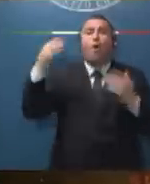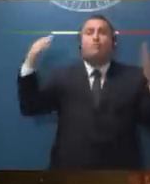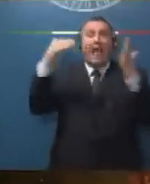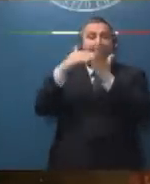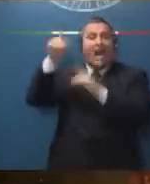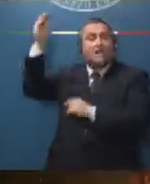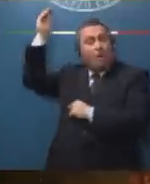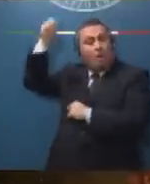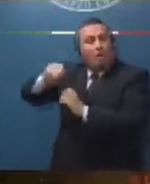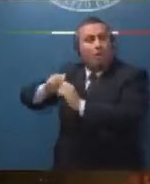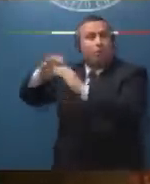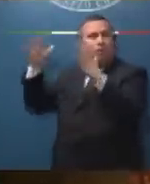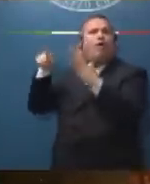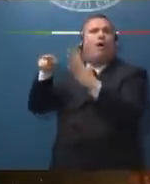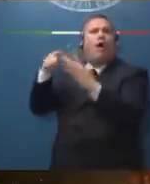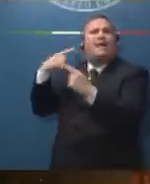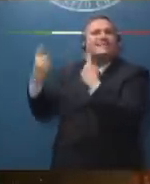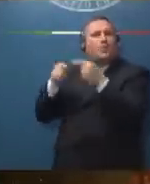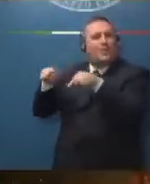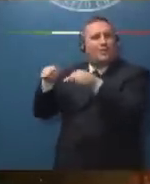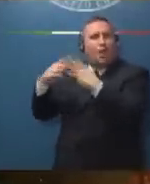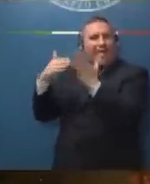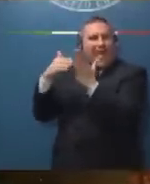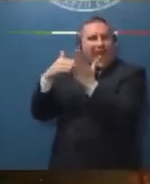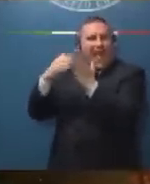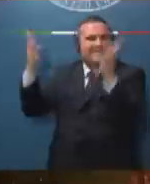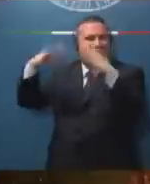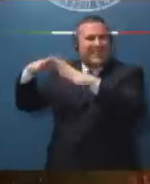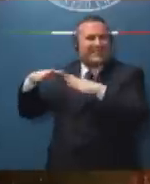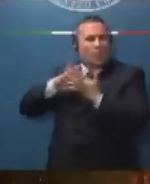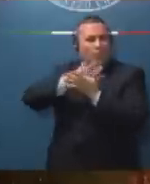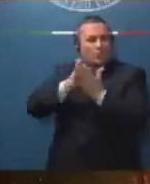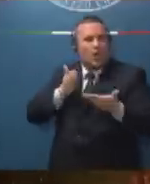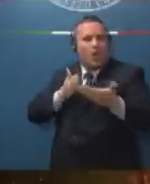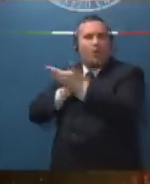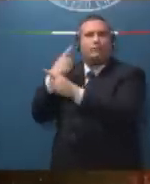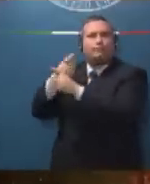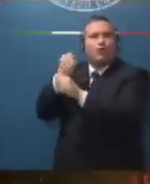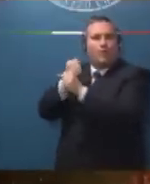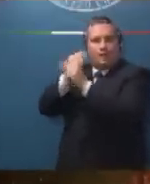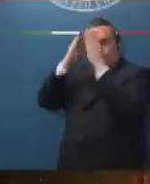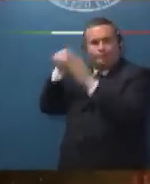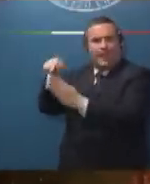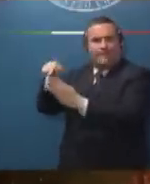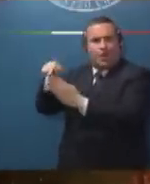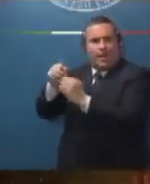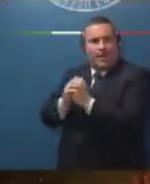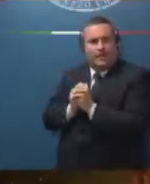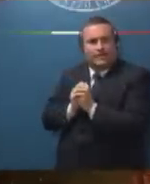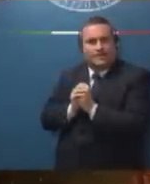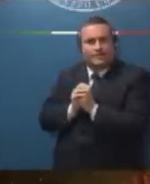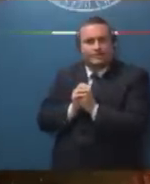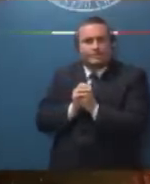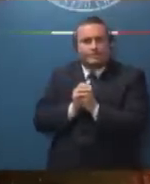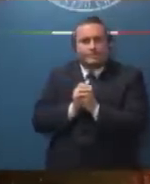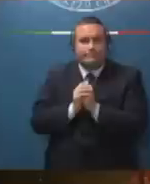o una bomba in questa direzione parleremo e quanto alla grande piano